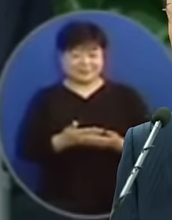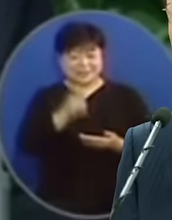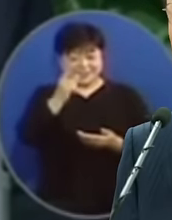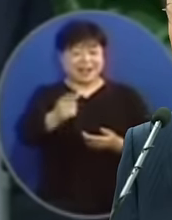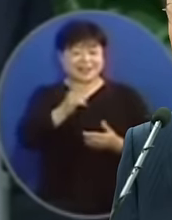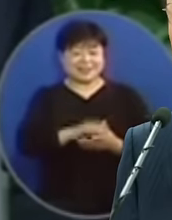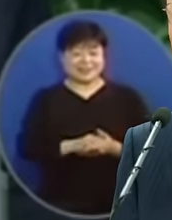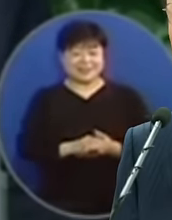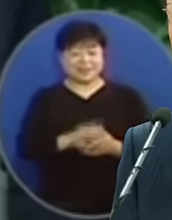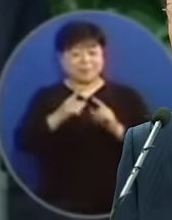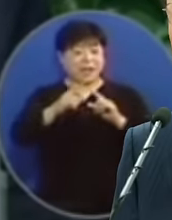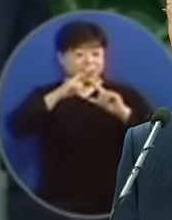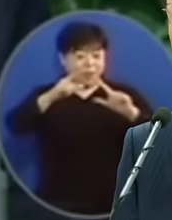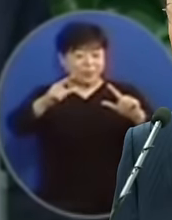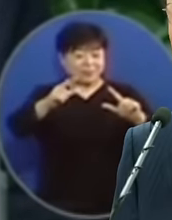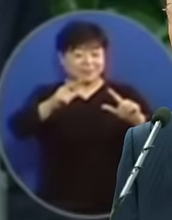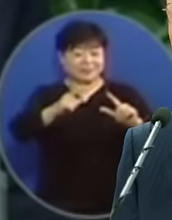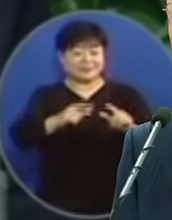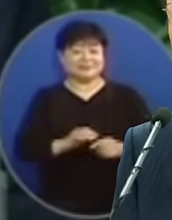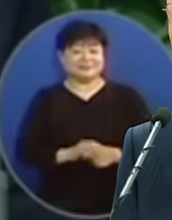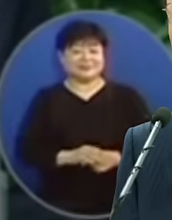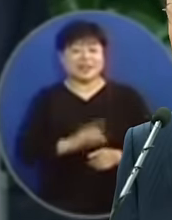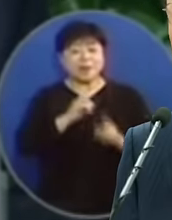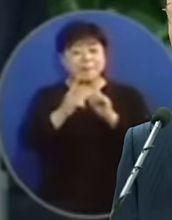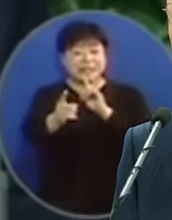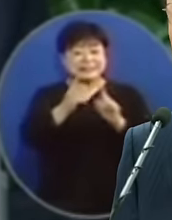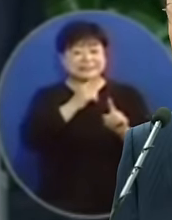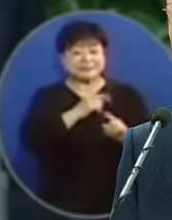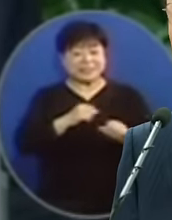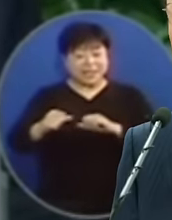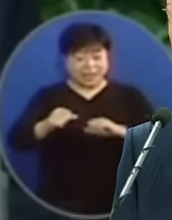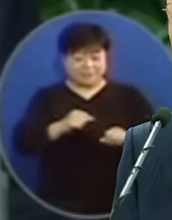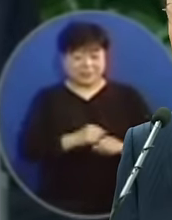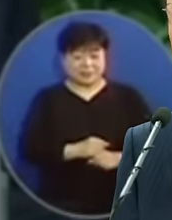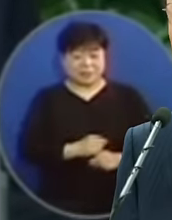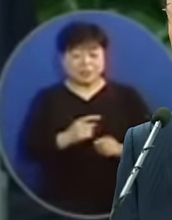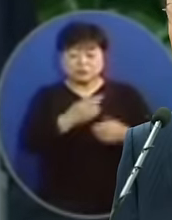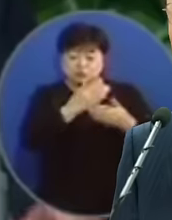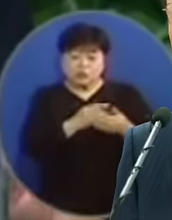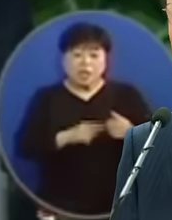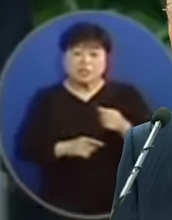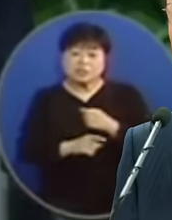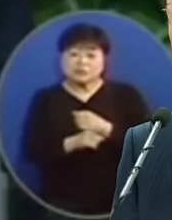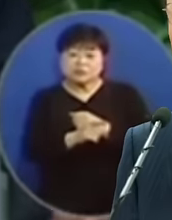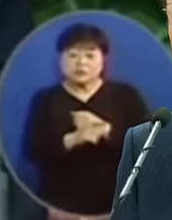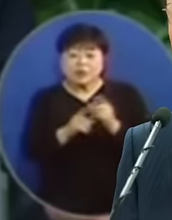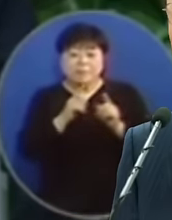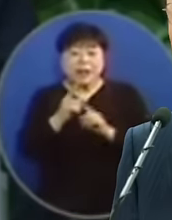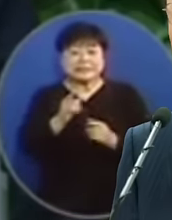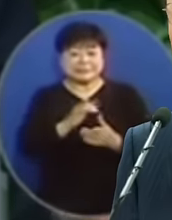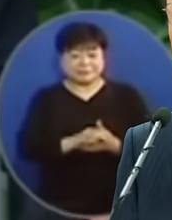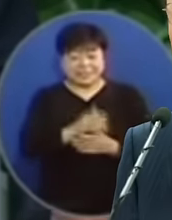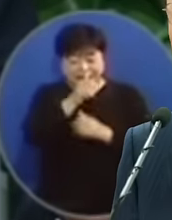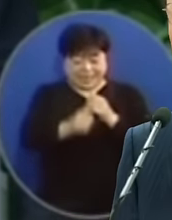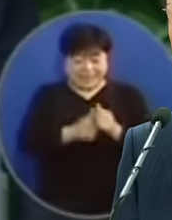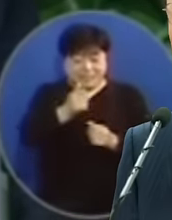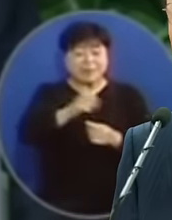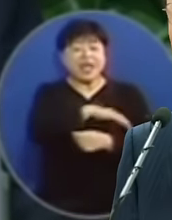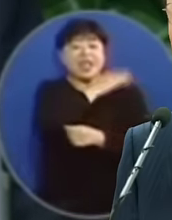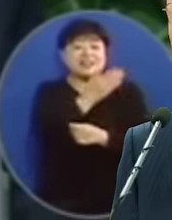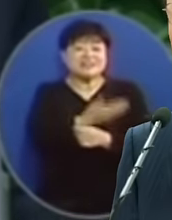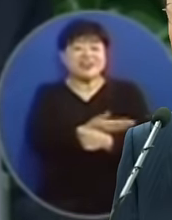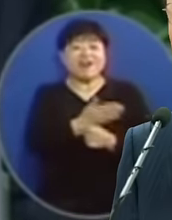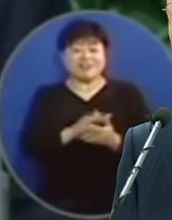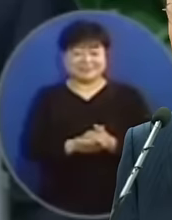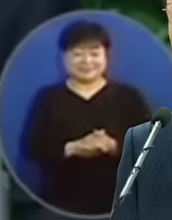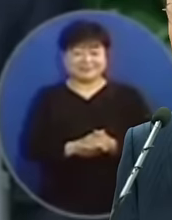강하게 말하면 이 말씀이 역사하는 것입니다. 말씀이 왜 중요하냐면 말씀은 그 자체가 하나님의 능력인